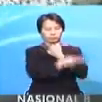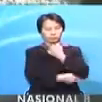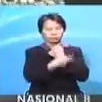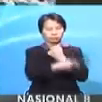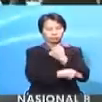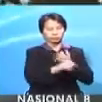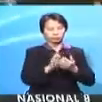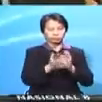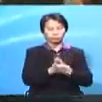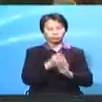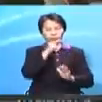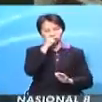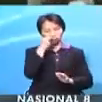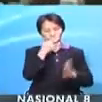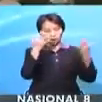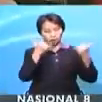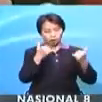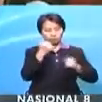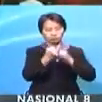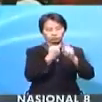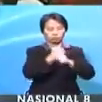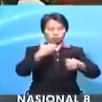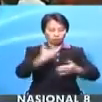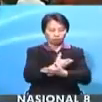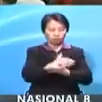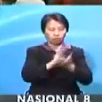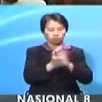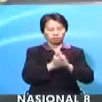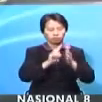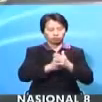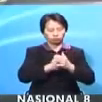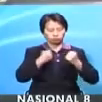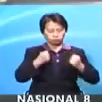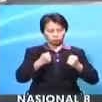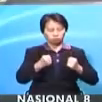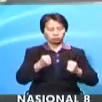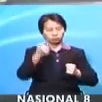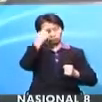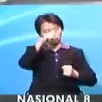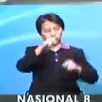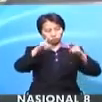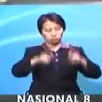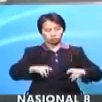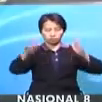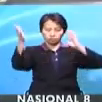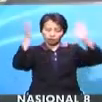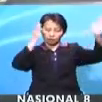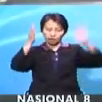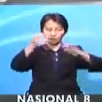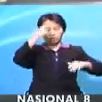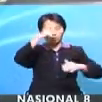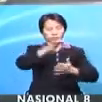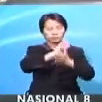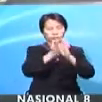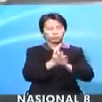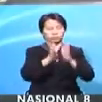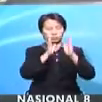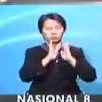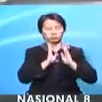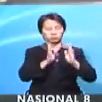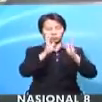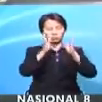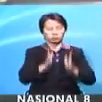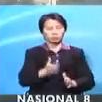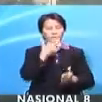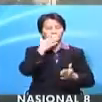justru melihat harap semangat hijrah menjadi sumber kesungguhan dan ilkizam kepada rakyat Malaysia untuk menjadi umat terbaik